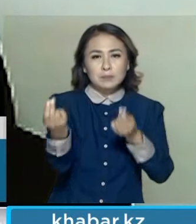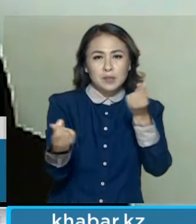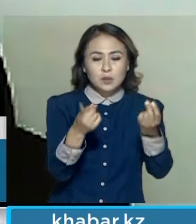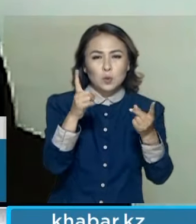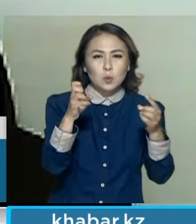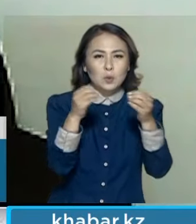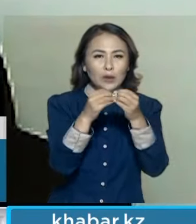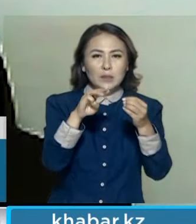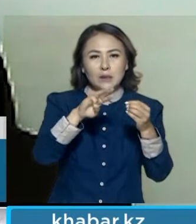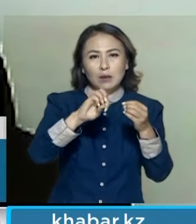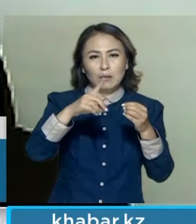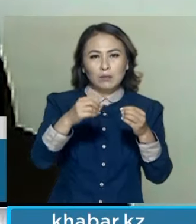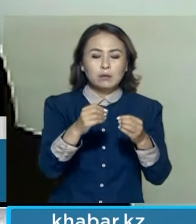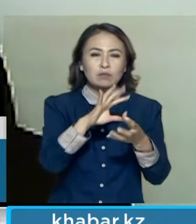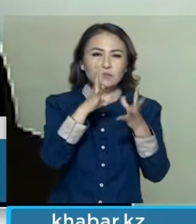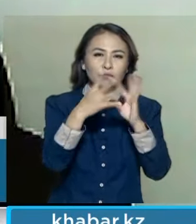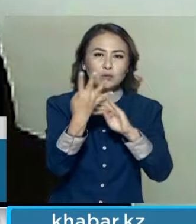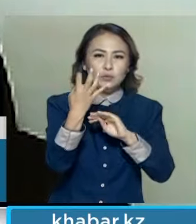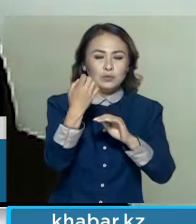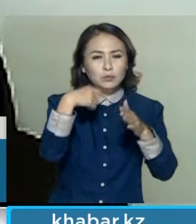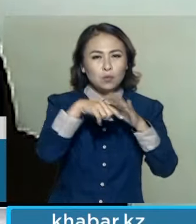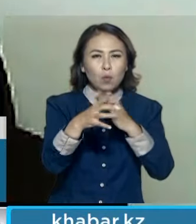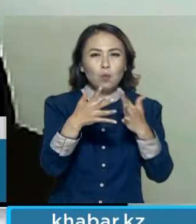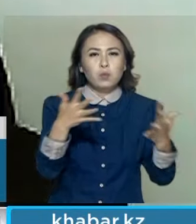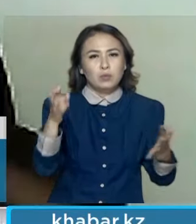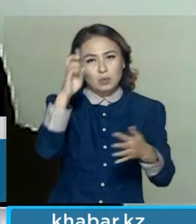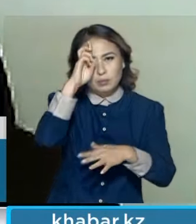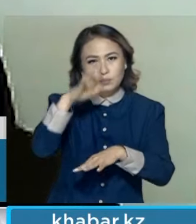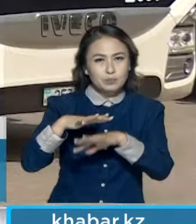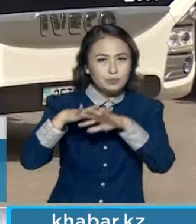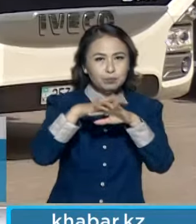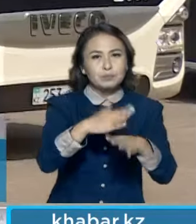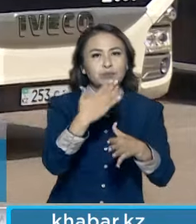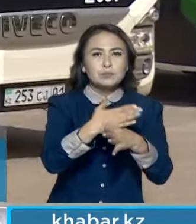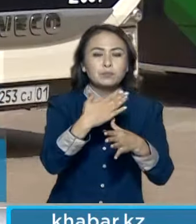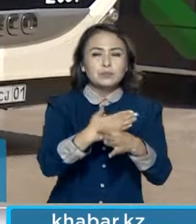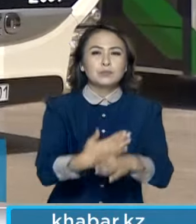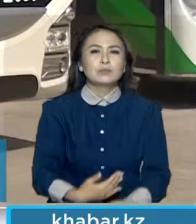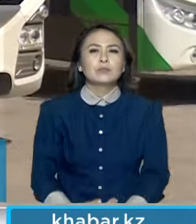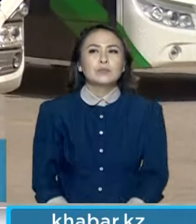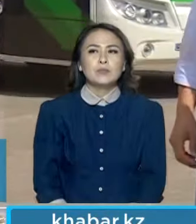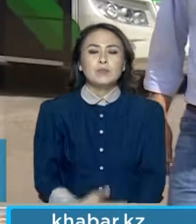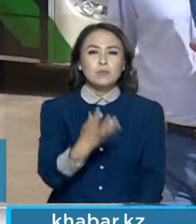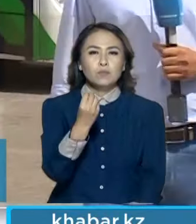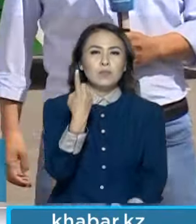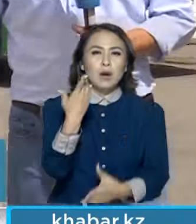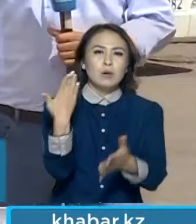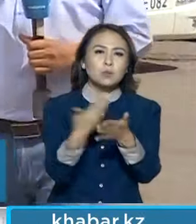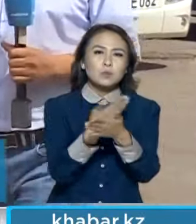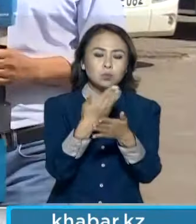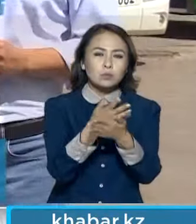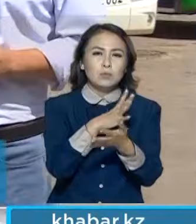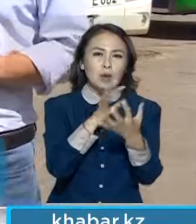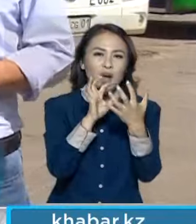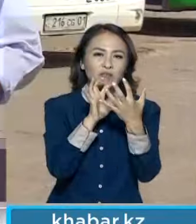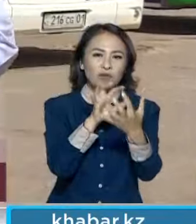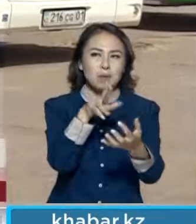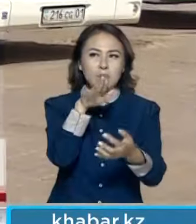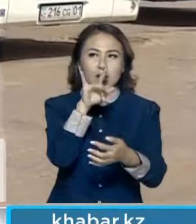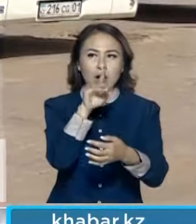көлік қызметінің өзіндік құны 400 теңге, бірақ оның басым бөлігін мемлекет субсидиялайды. Тағы бір жаңалық. Елорданың автобус